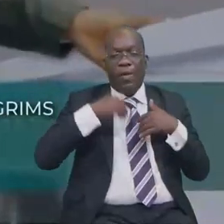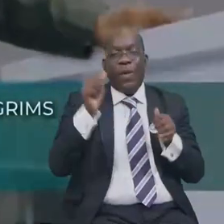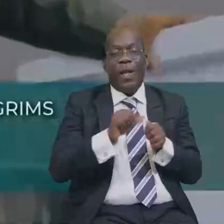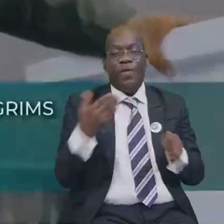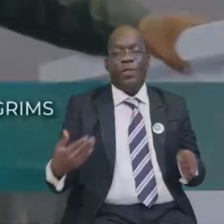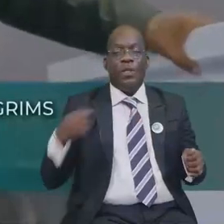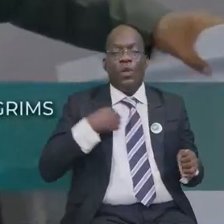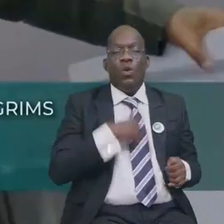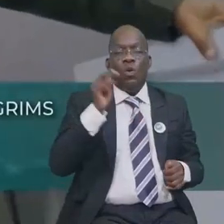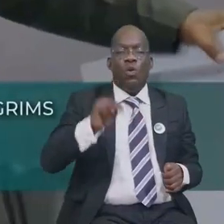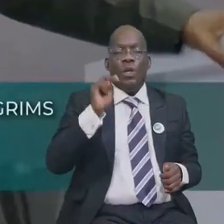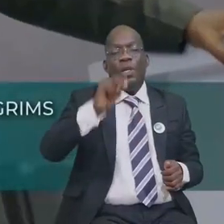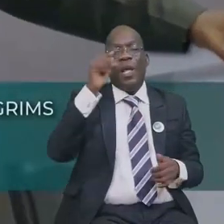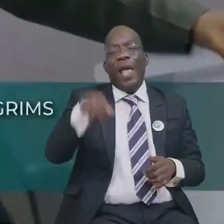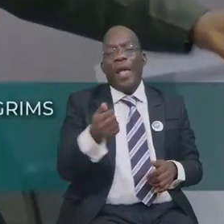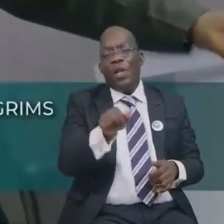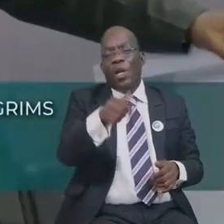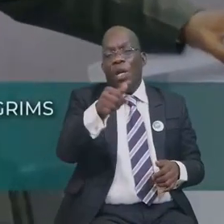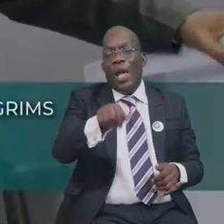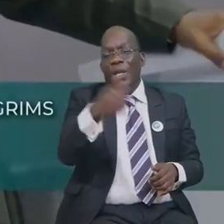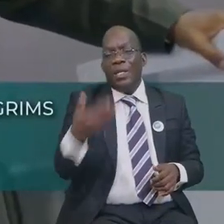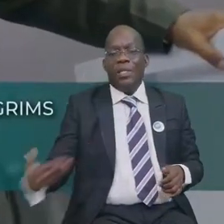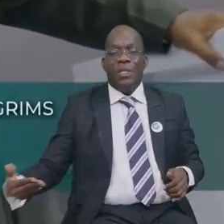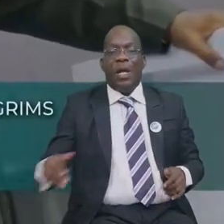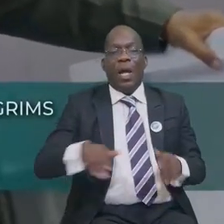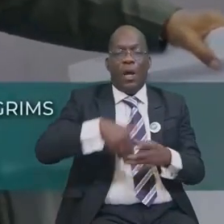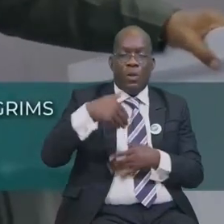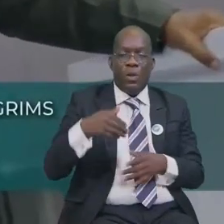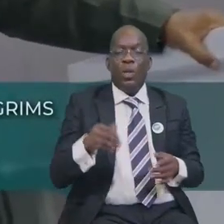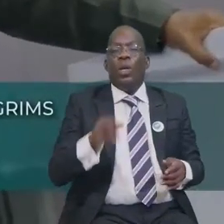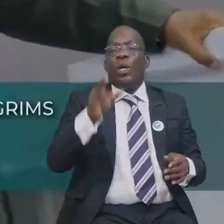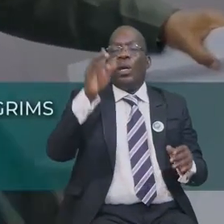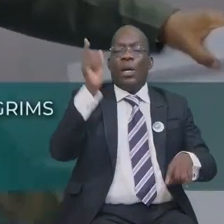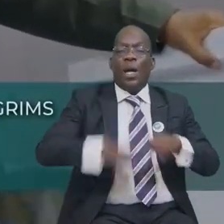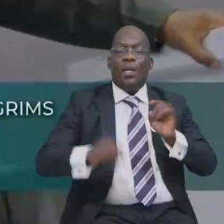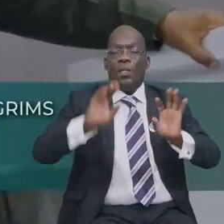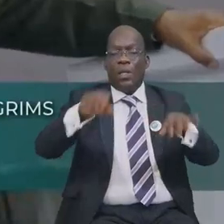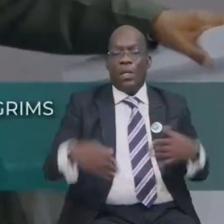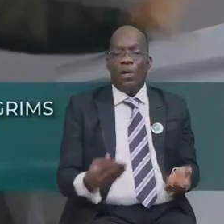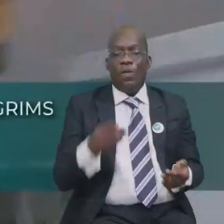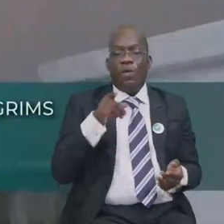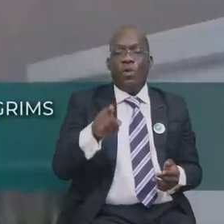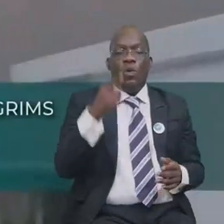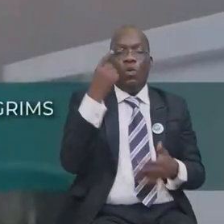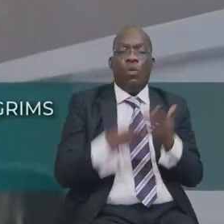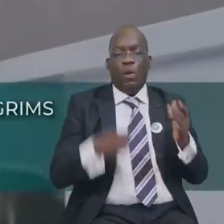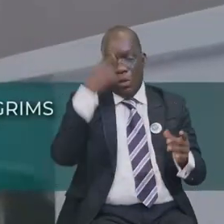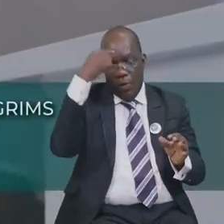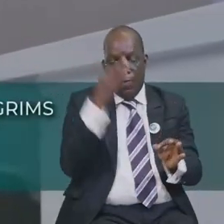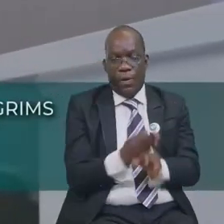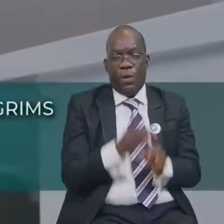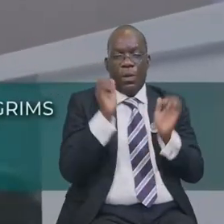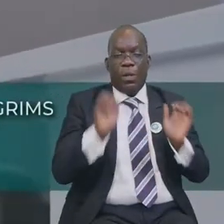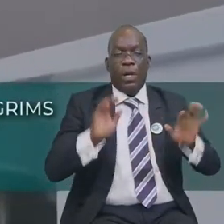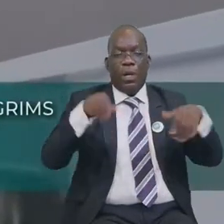Toute autre chose, quel que soit le nom, toute autre chose ne peut pas te donner ce que la foi peut te donner. Et Jésus a